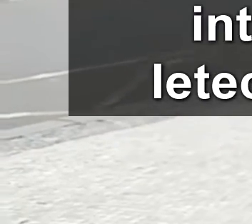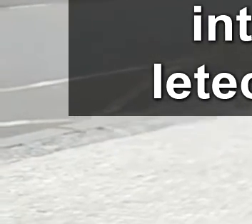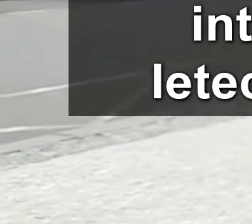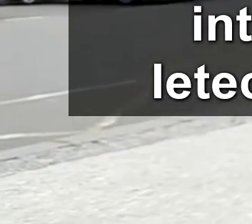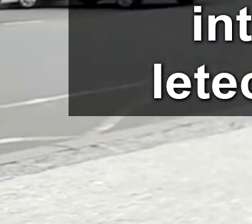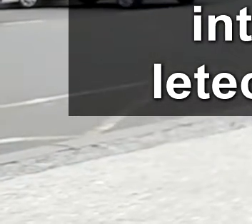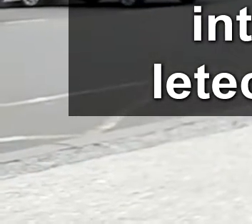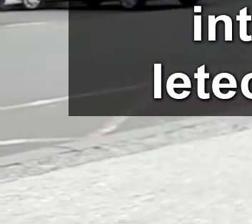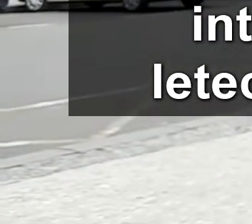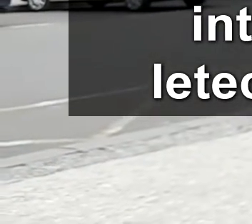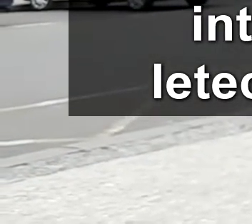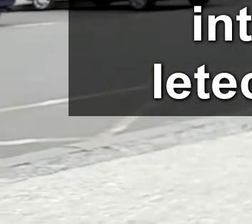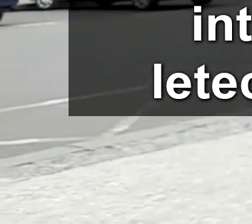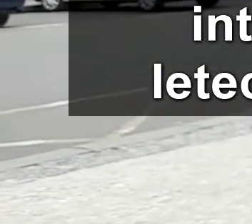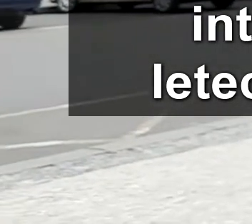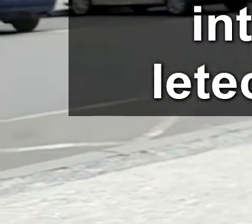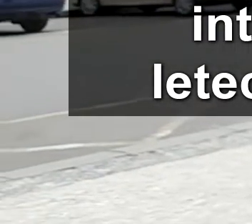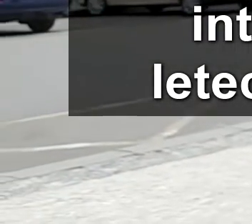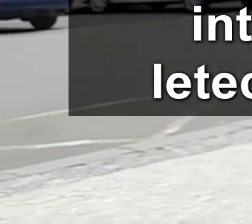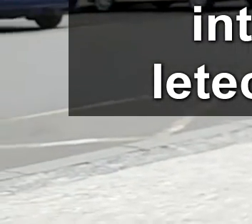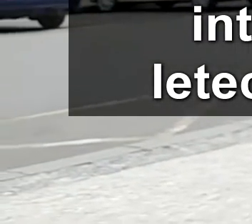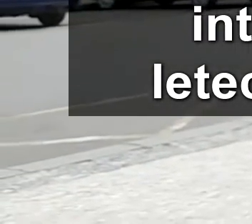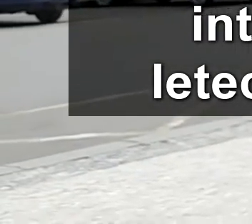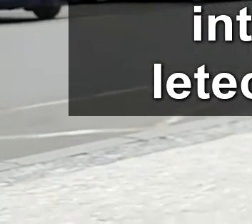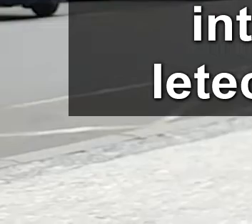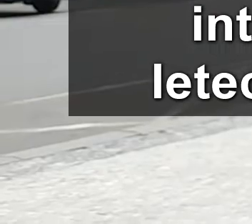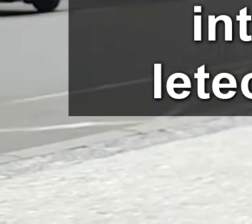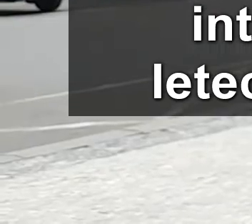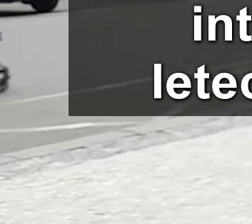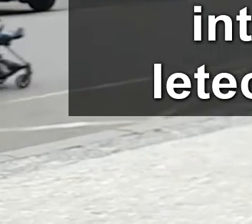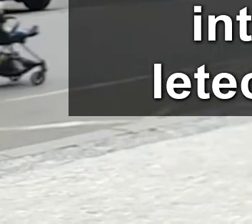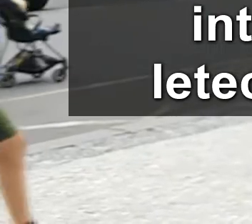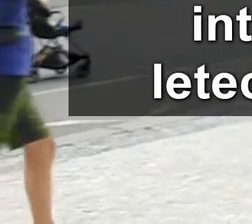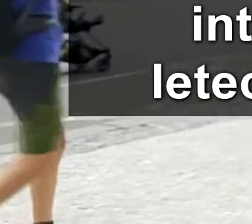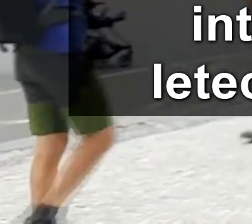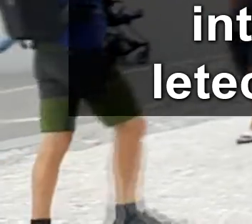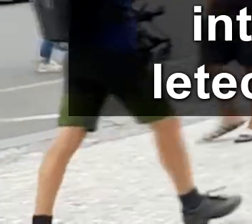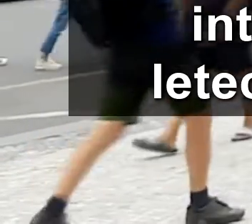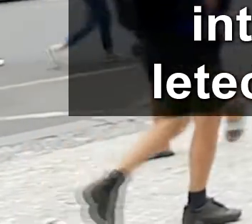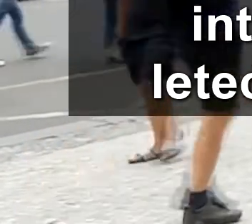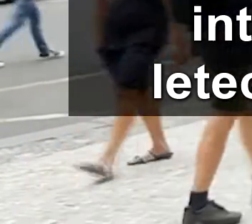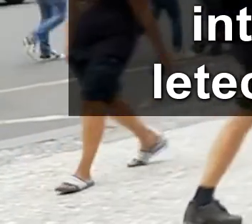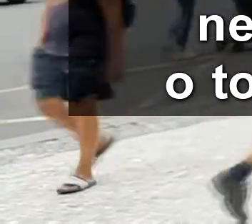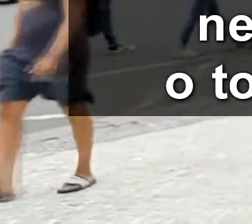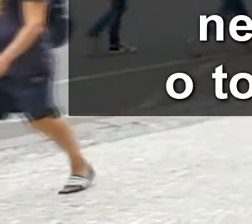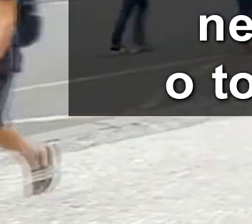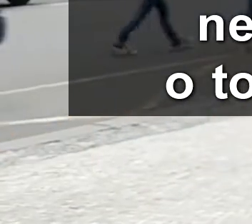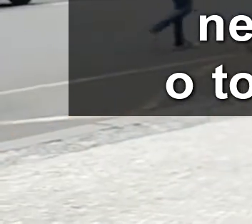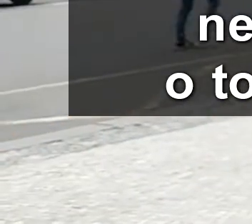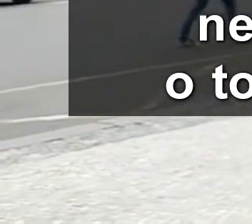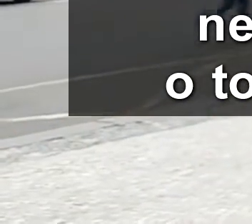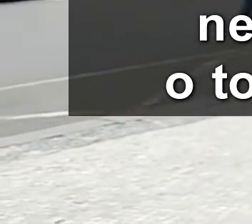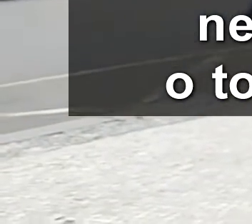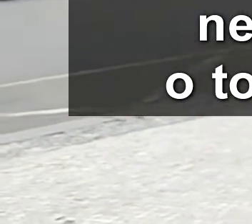Pokud jde o lidskou inteligenci, tak toto v nejbližších 10 či 20 letech velmi pravděpodobně zautomatizovat nedokážeme